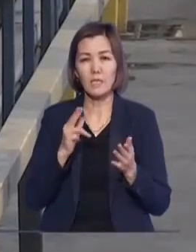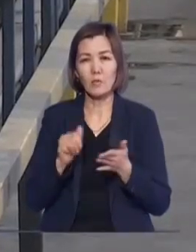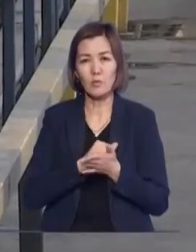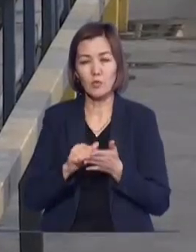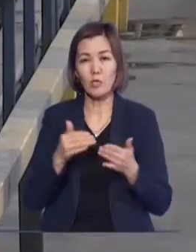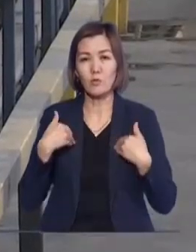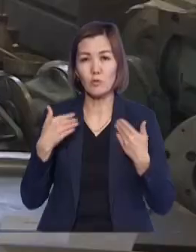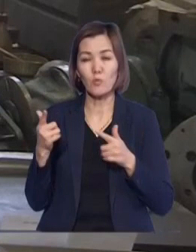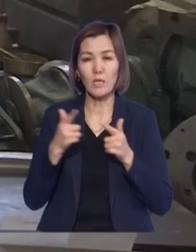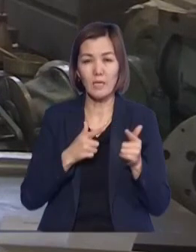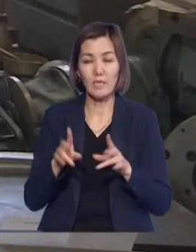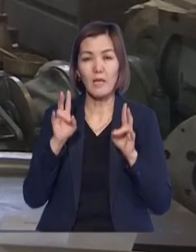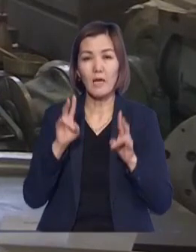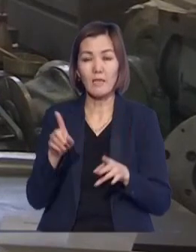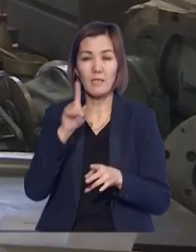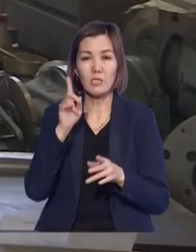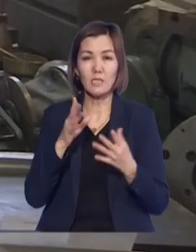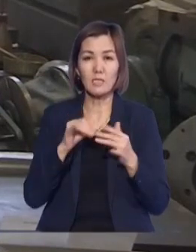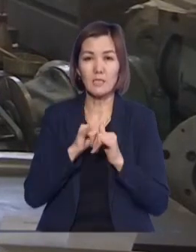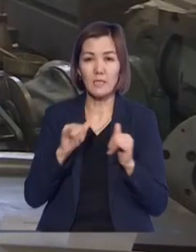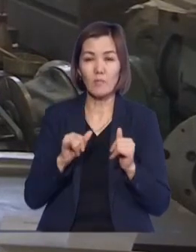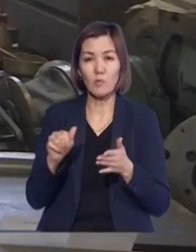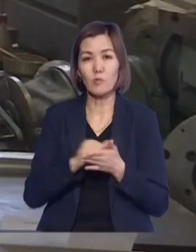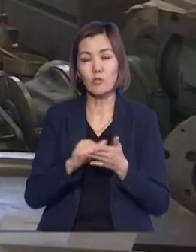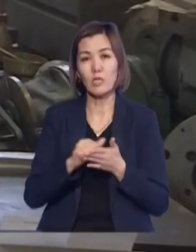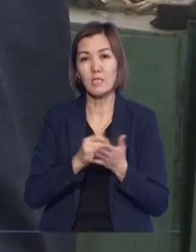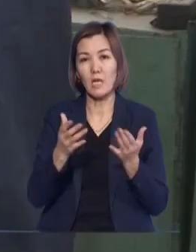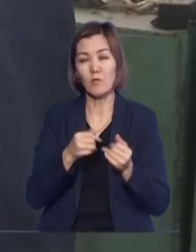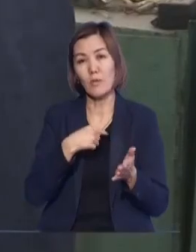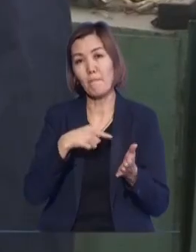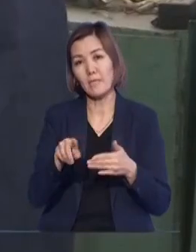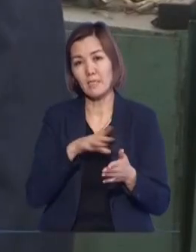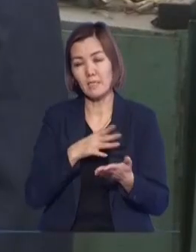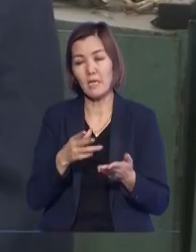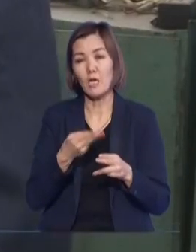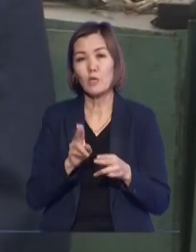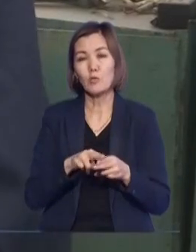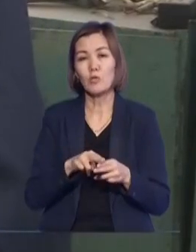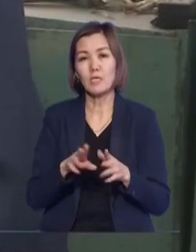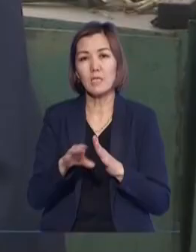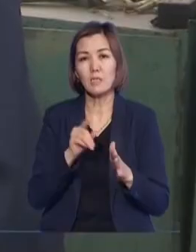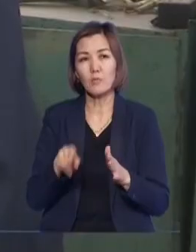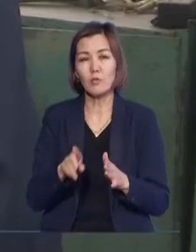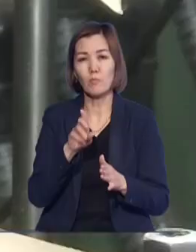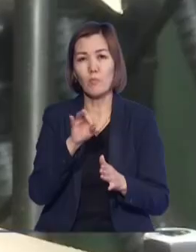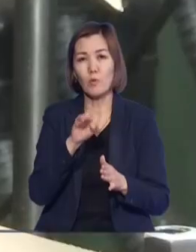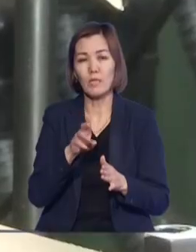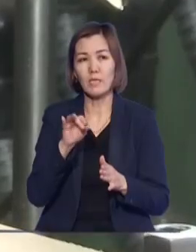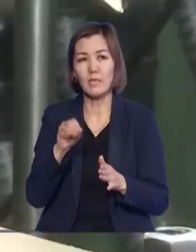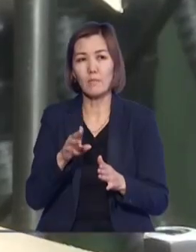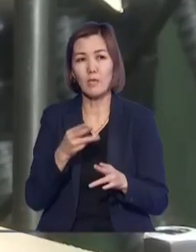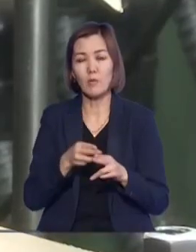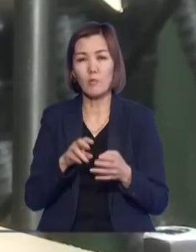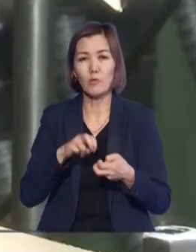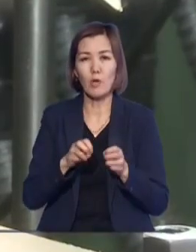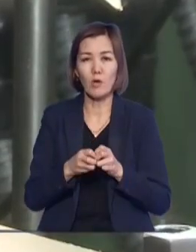құжаттамасын ұсынуға дайын. Алайда жасыл даму бұл құжаттарды қабылдаудан бас тартыпты. Сондықтан мәжіліс депутаты Болат Керімбеков те бұл дауға